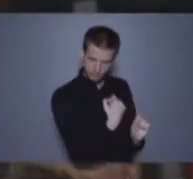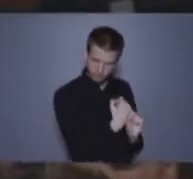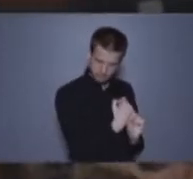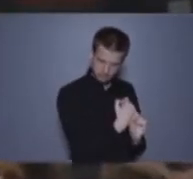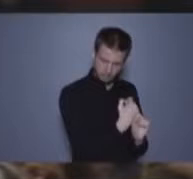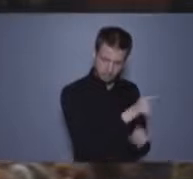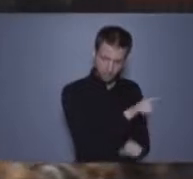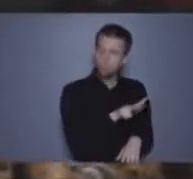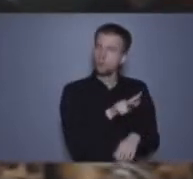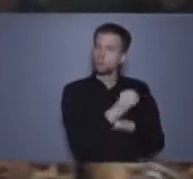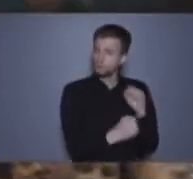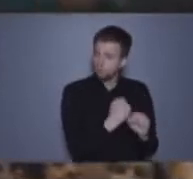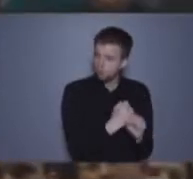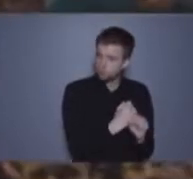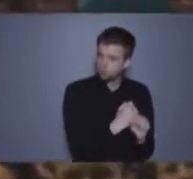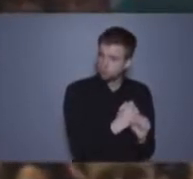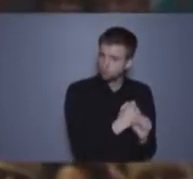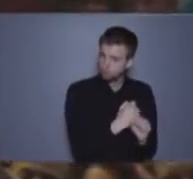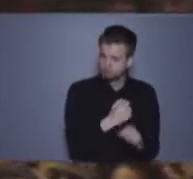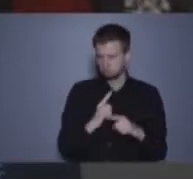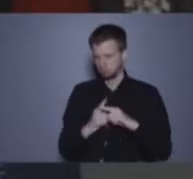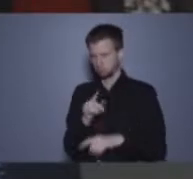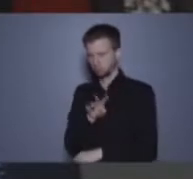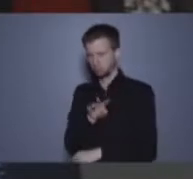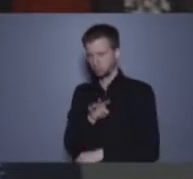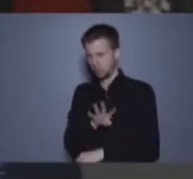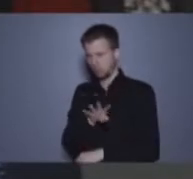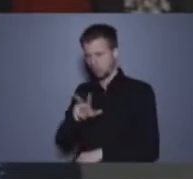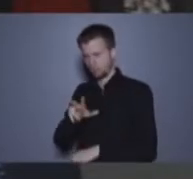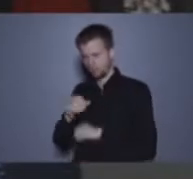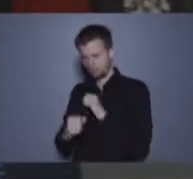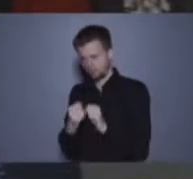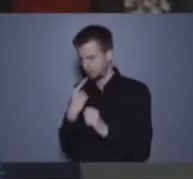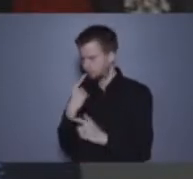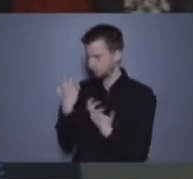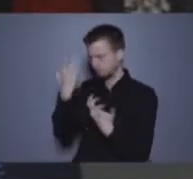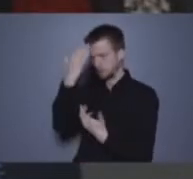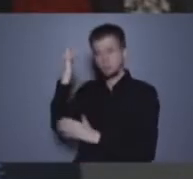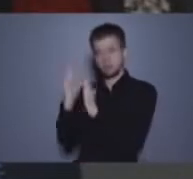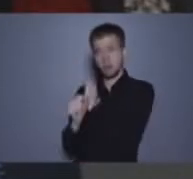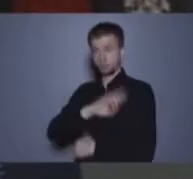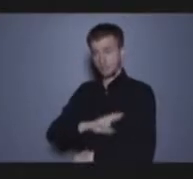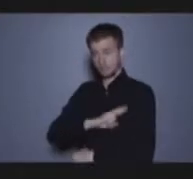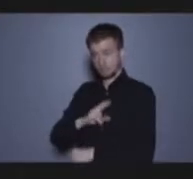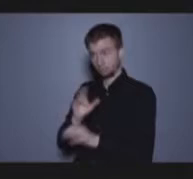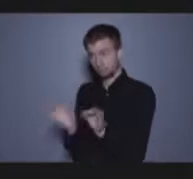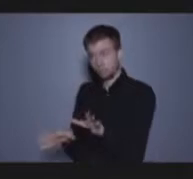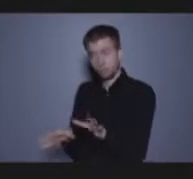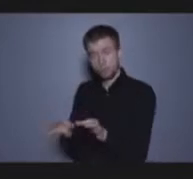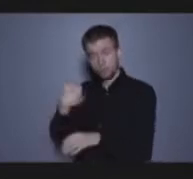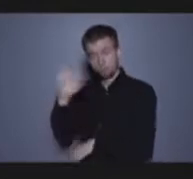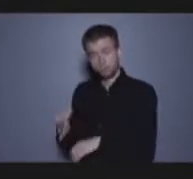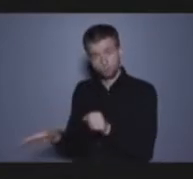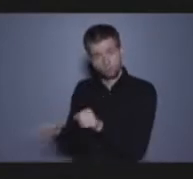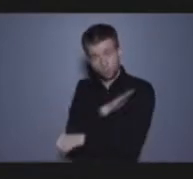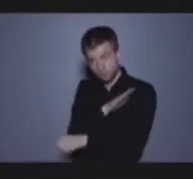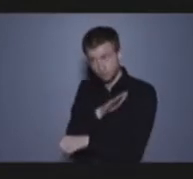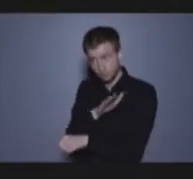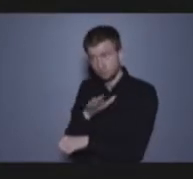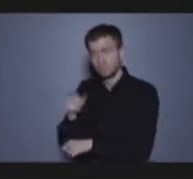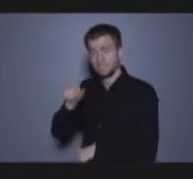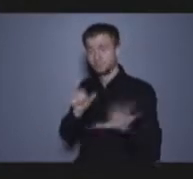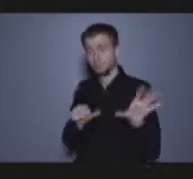retraite, on ne part pas avant 66 ans pour l'avoir à taux plein. Cela a été fait sous le quinquennat qui est en train